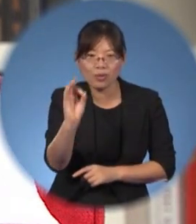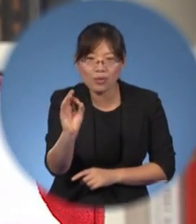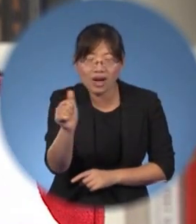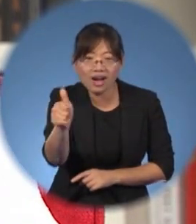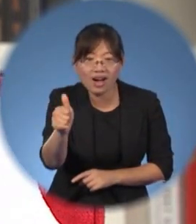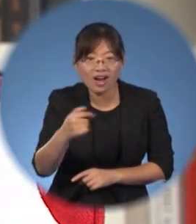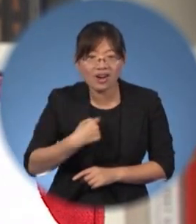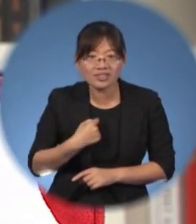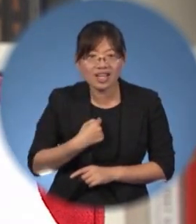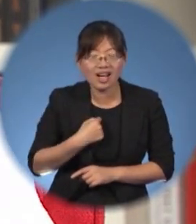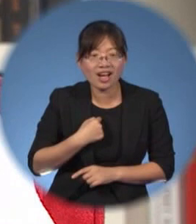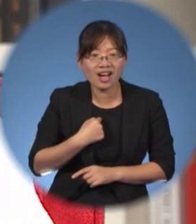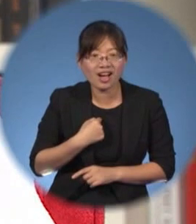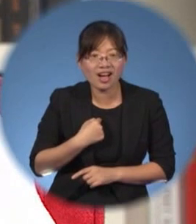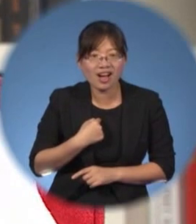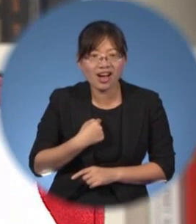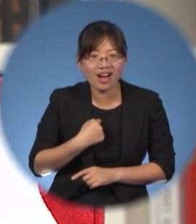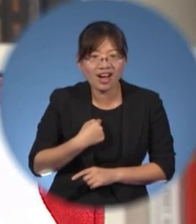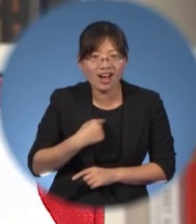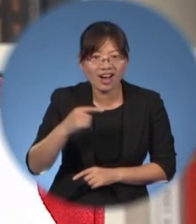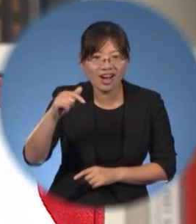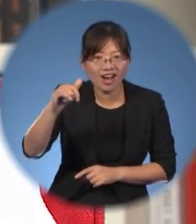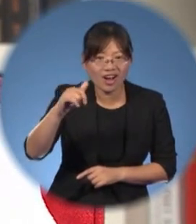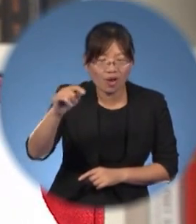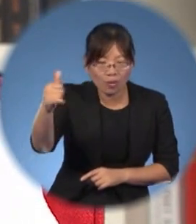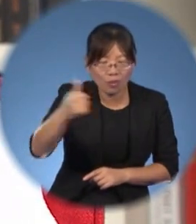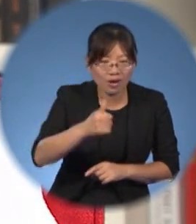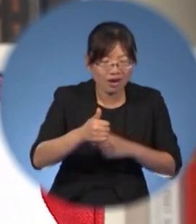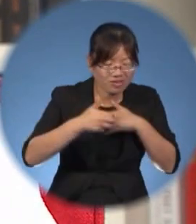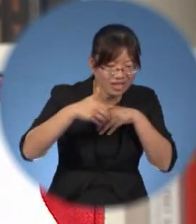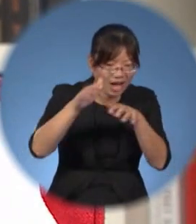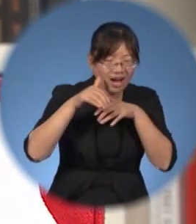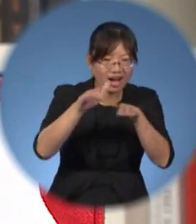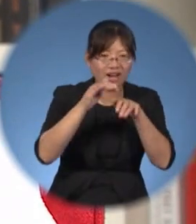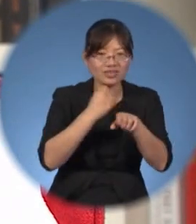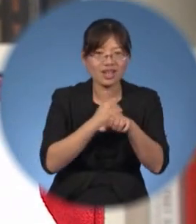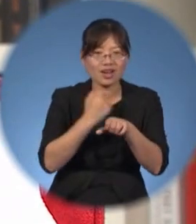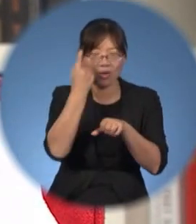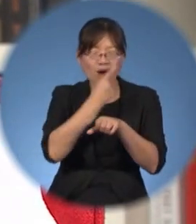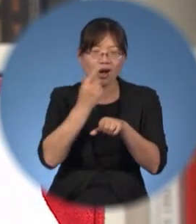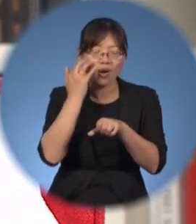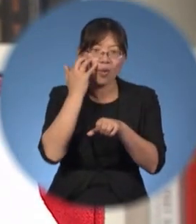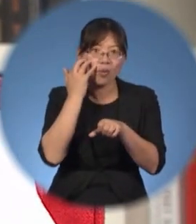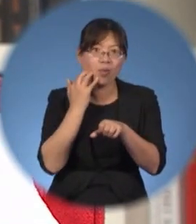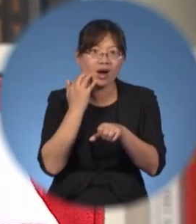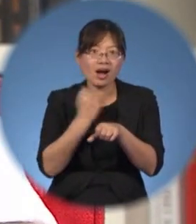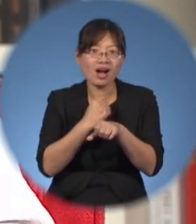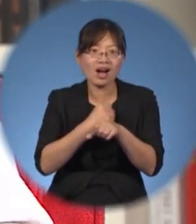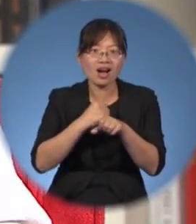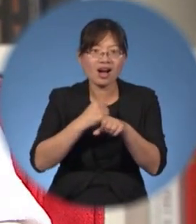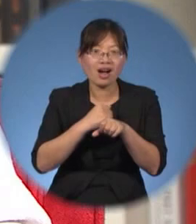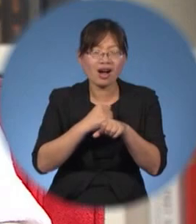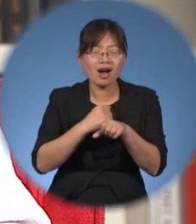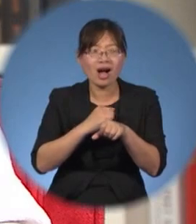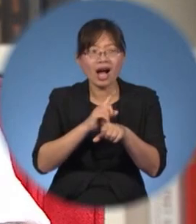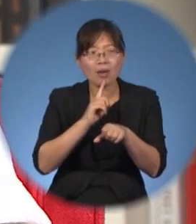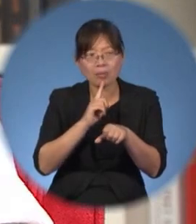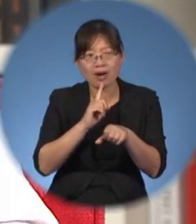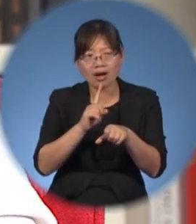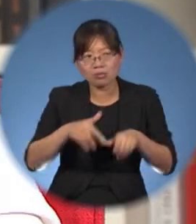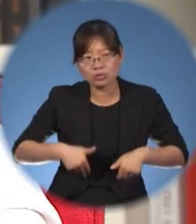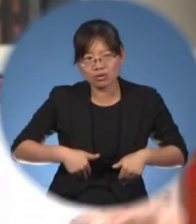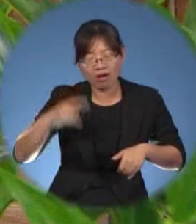나한테 얘기하려고 오면 대길 가요. 가 그러니까 이 얼굴이 파래가지고 꼭 할 얘기가 있는 것 같거든.